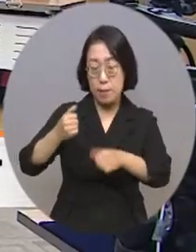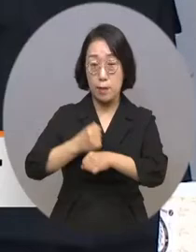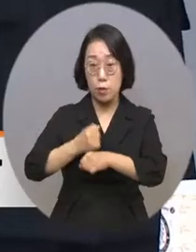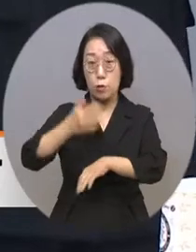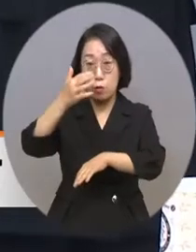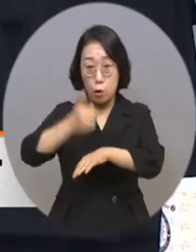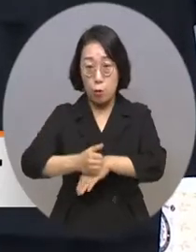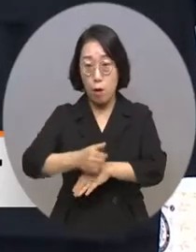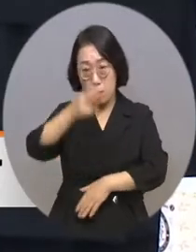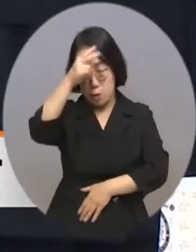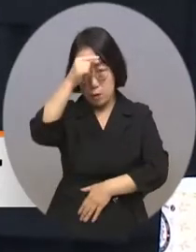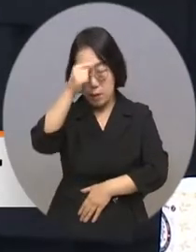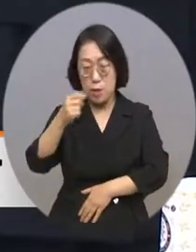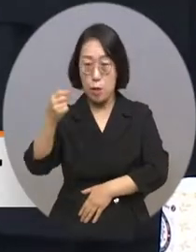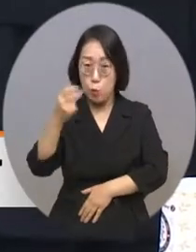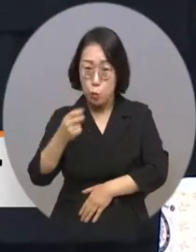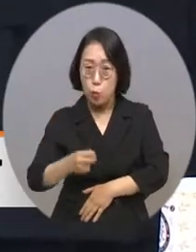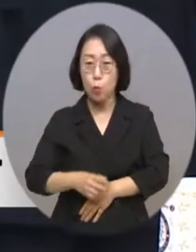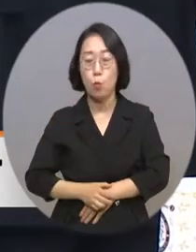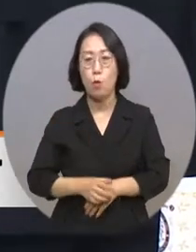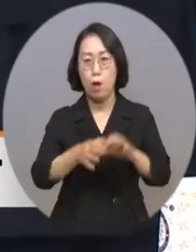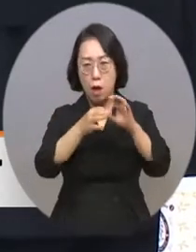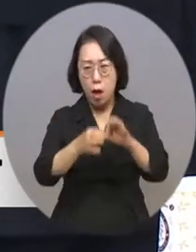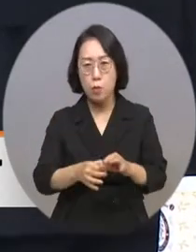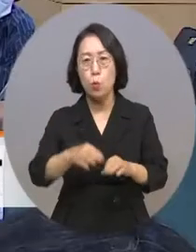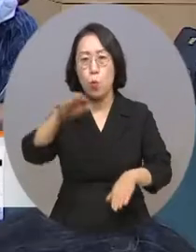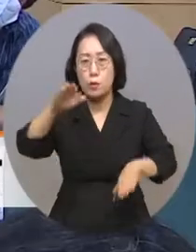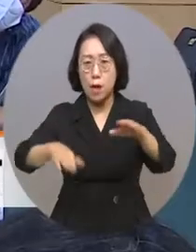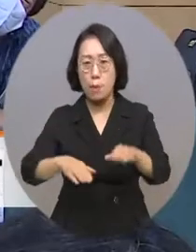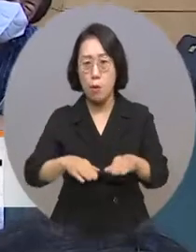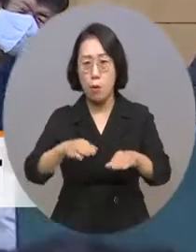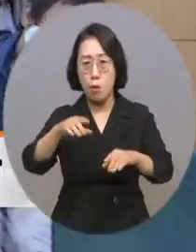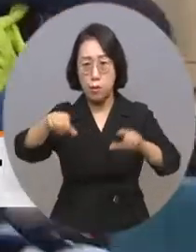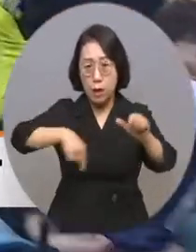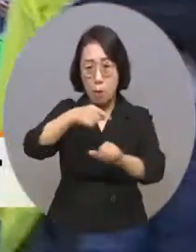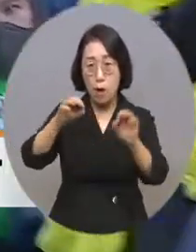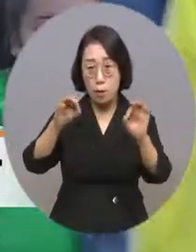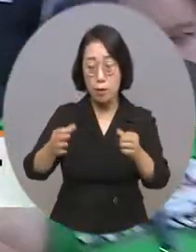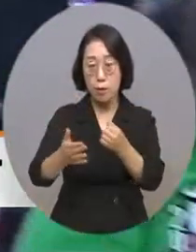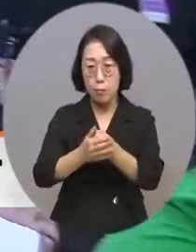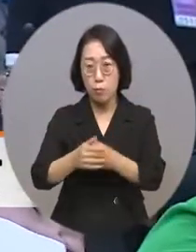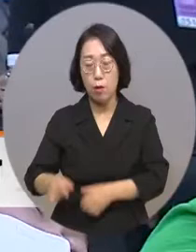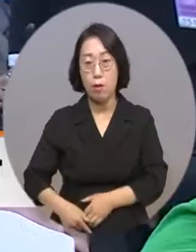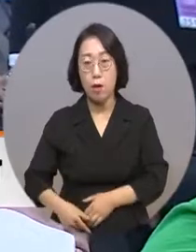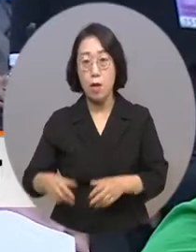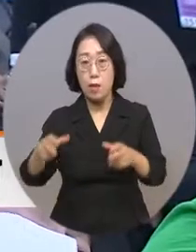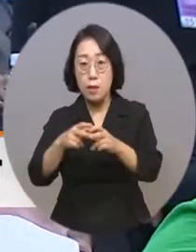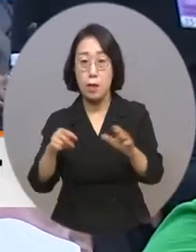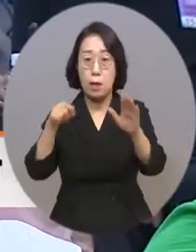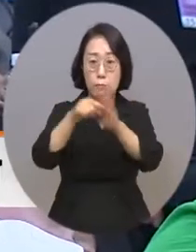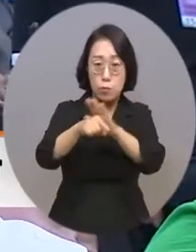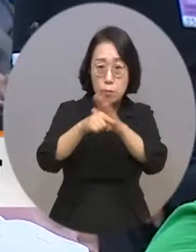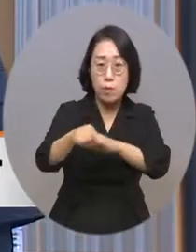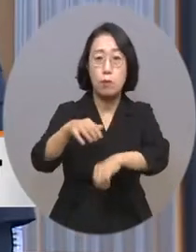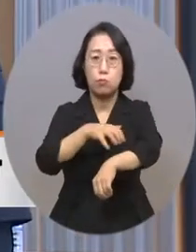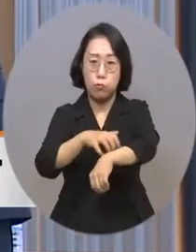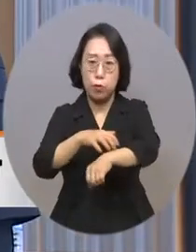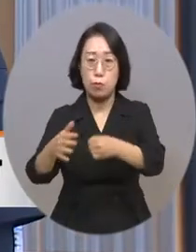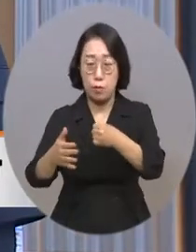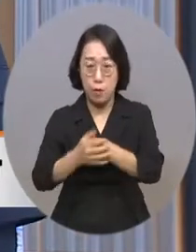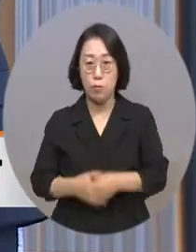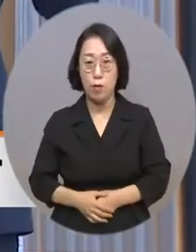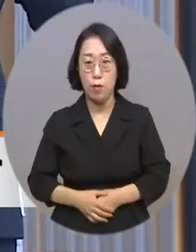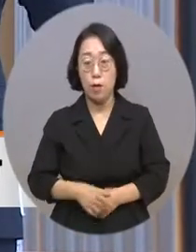은 악의적으로 반복해 장애인이 사법 행정 서비스를 이용하는데 막대한 불편을 겪고 있다며 김